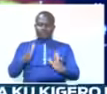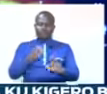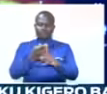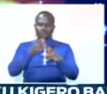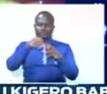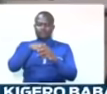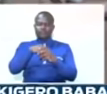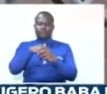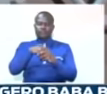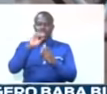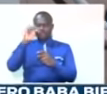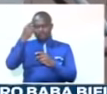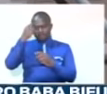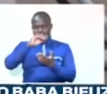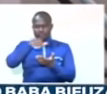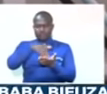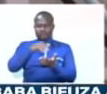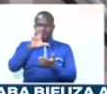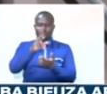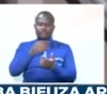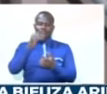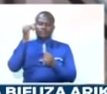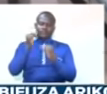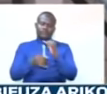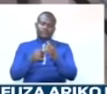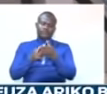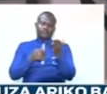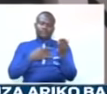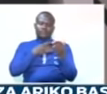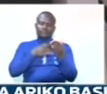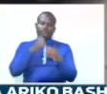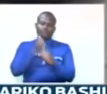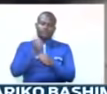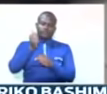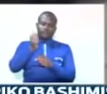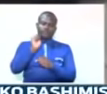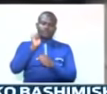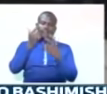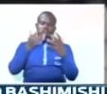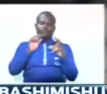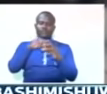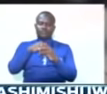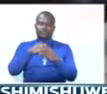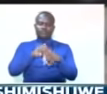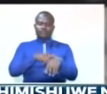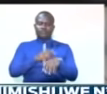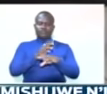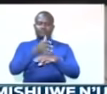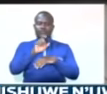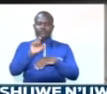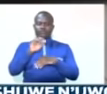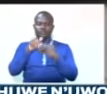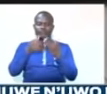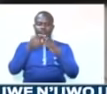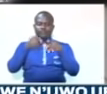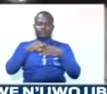waturutse muri Repubulika ya Centrafrika yasoreje uruzinduko rw'akazi yaramazemo igihe kigera ku cyumweru